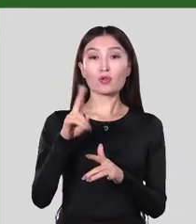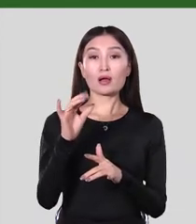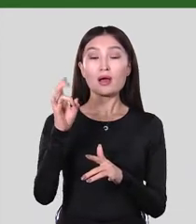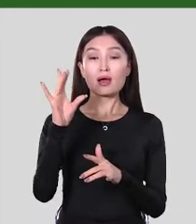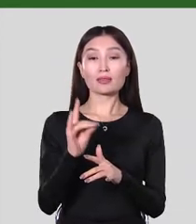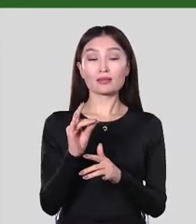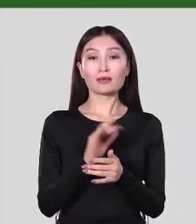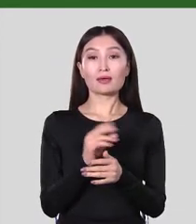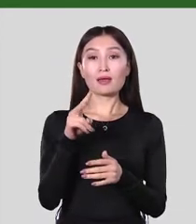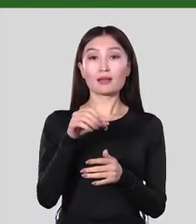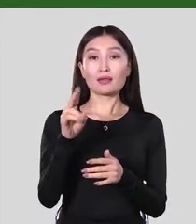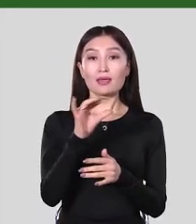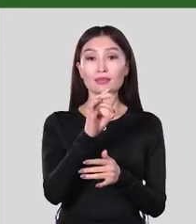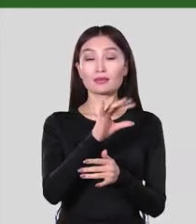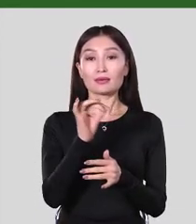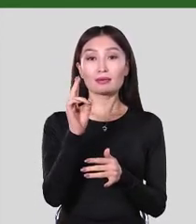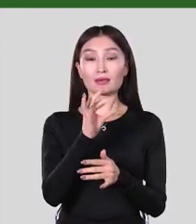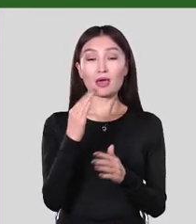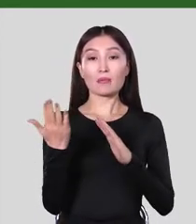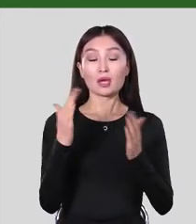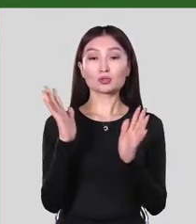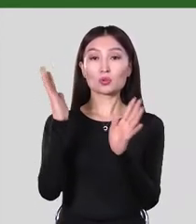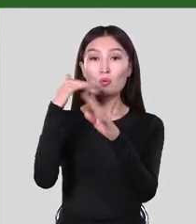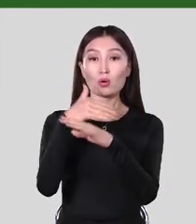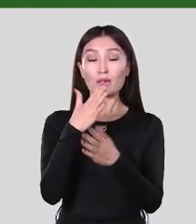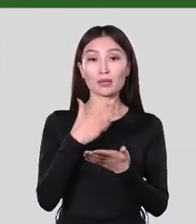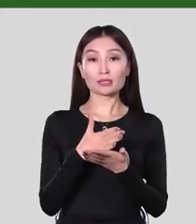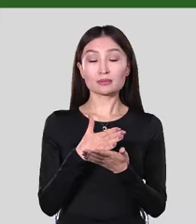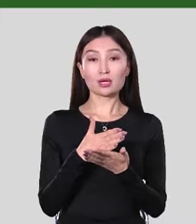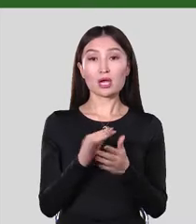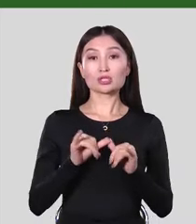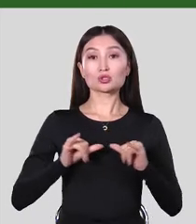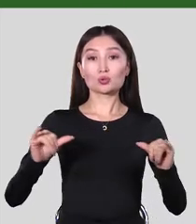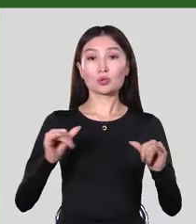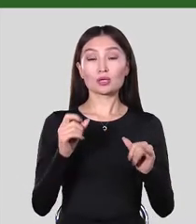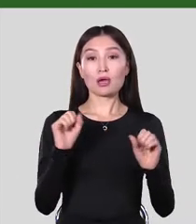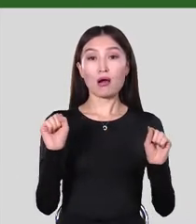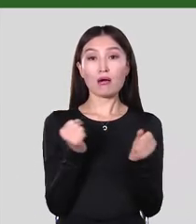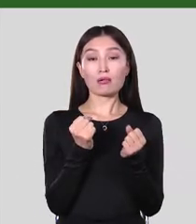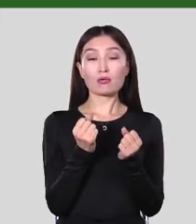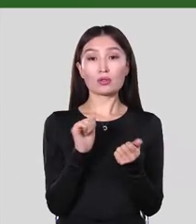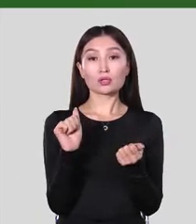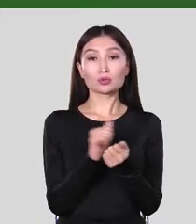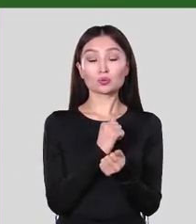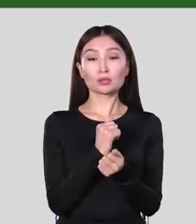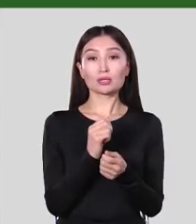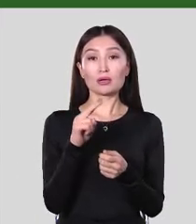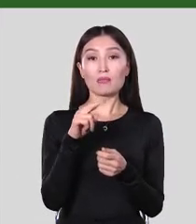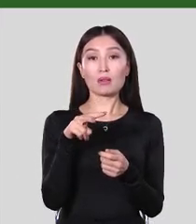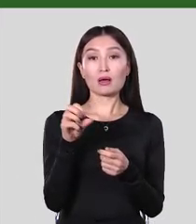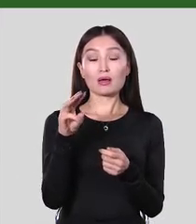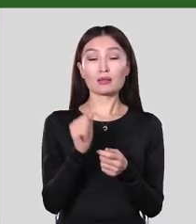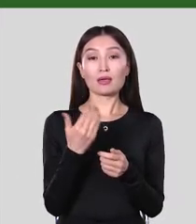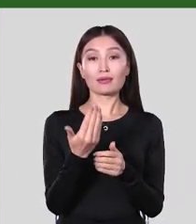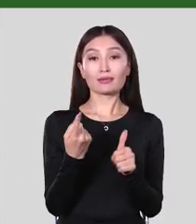сверкающие ледники. Между горными цепями расположены широкие холодные и сухие плато.